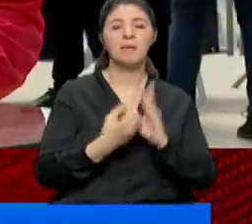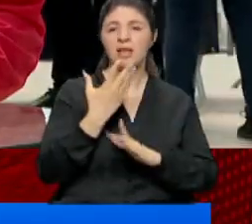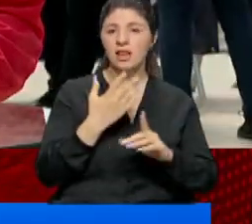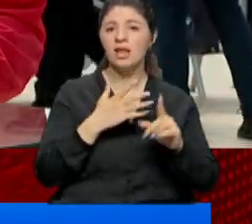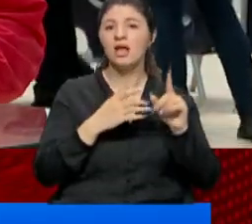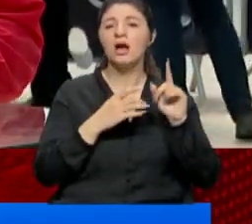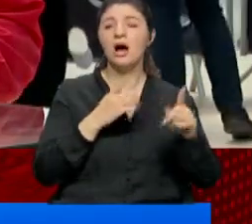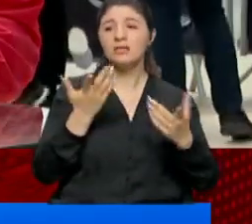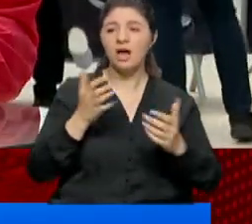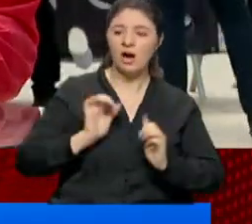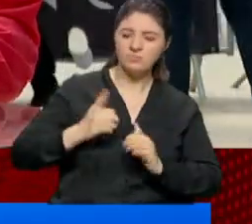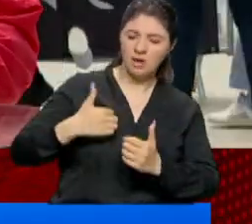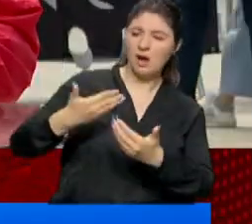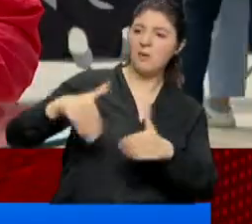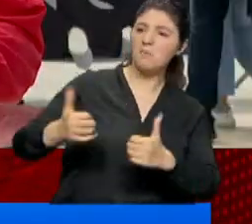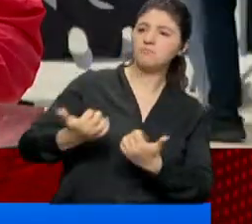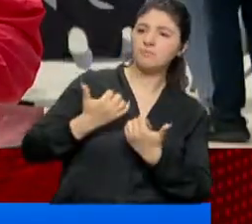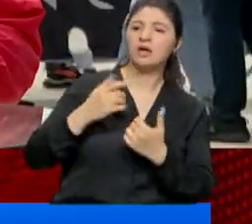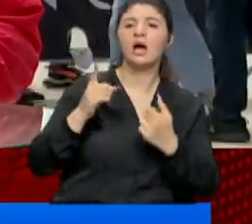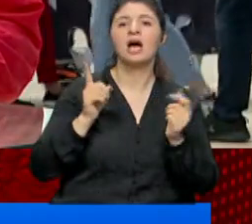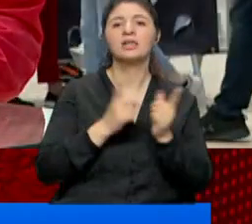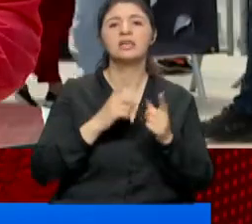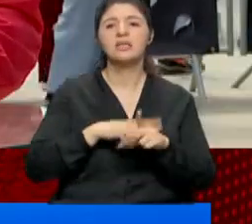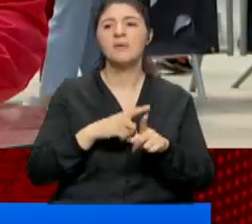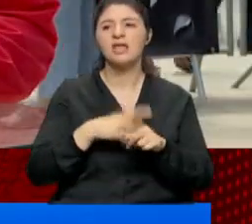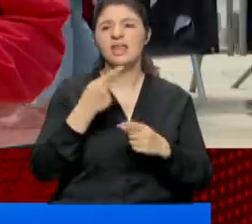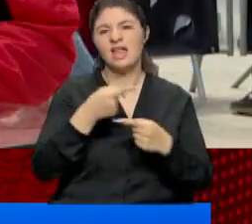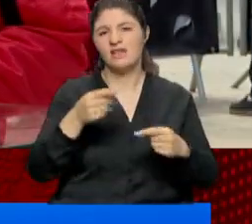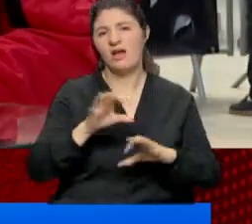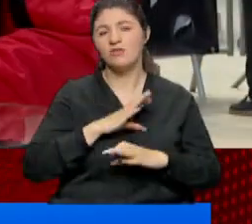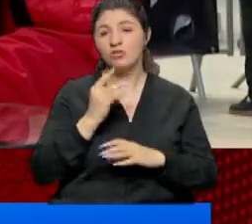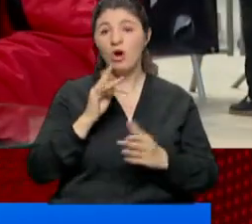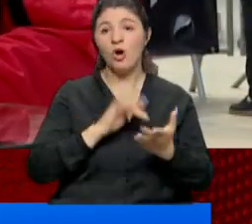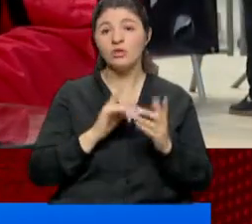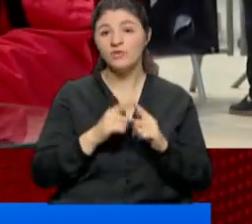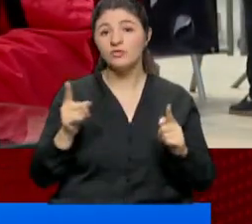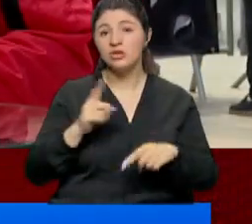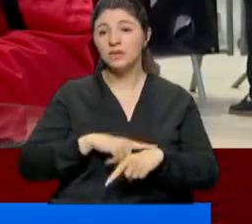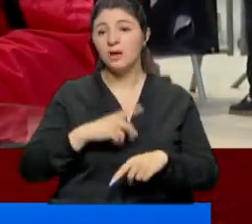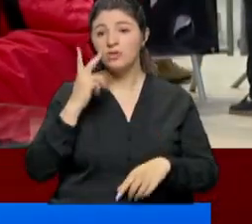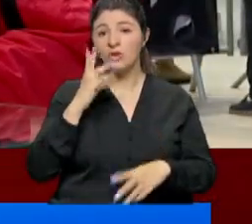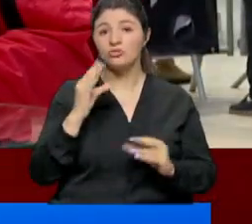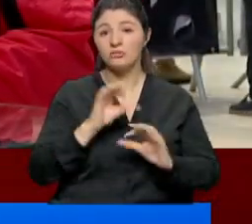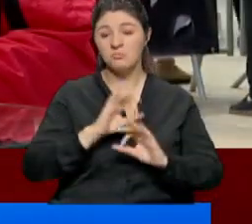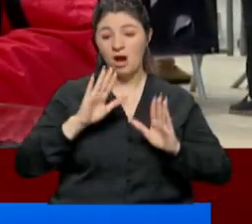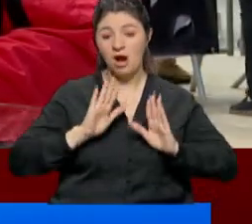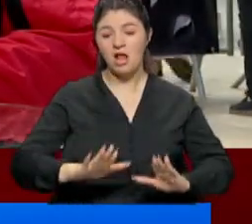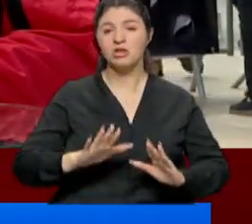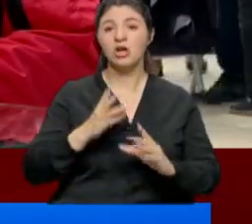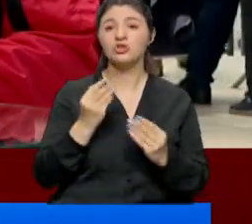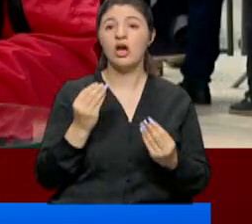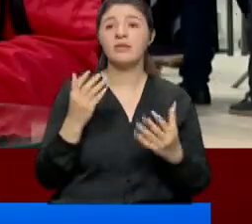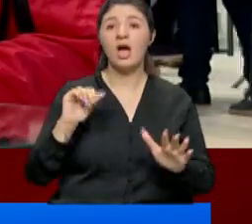Ambar dolar vergi kısa vadede negatif etkileri olsa da orta ve uzun vadede çok daha kalıcı